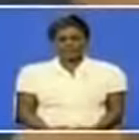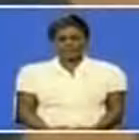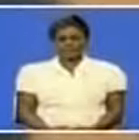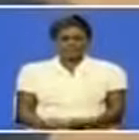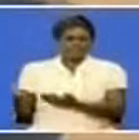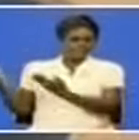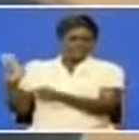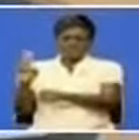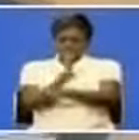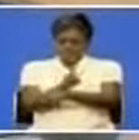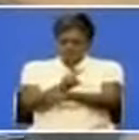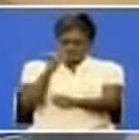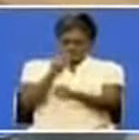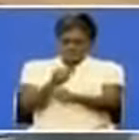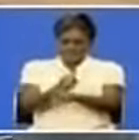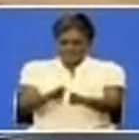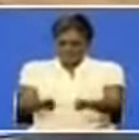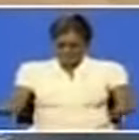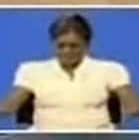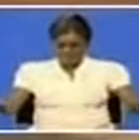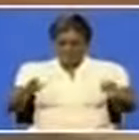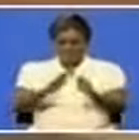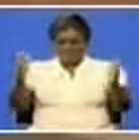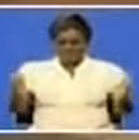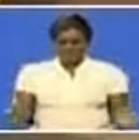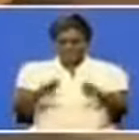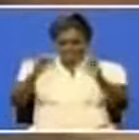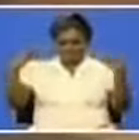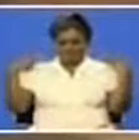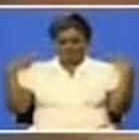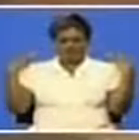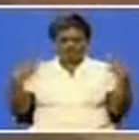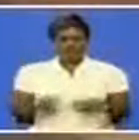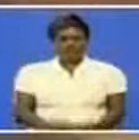Haya ndio hutumika kuunda mikeka na vitambaa vya meza.